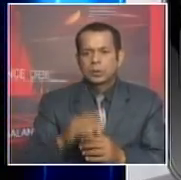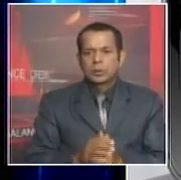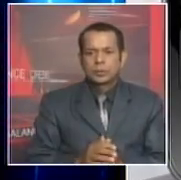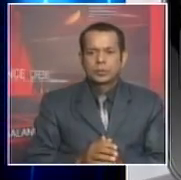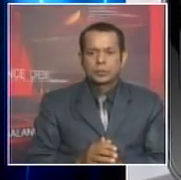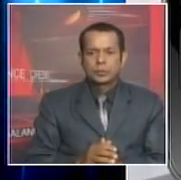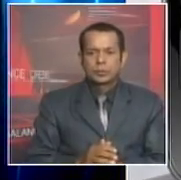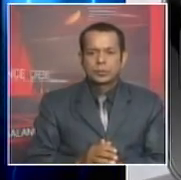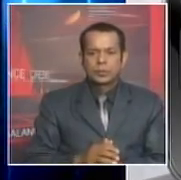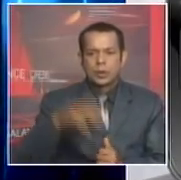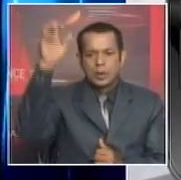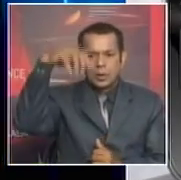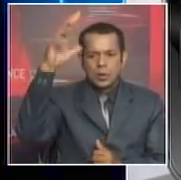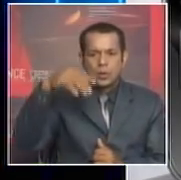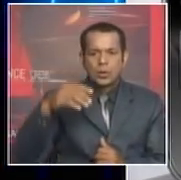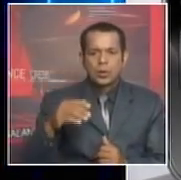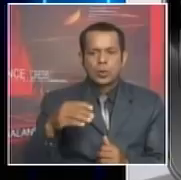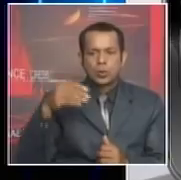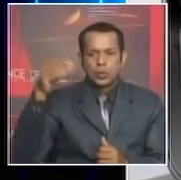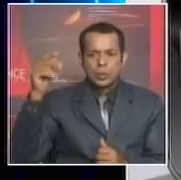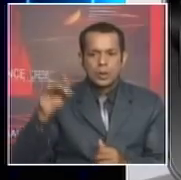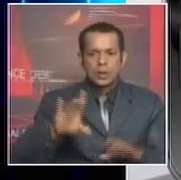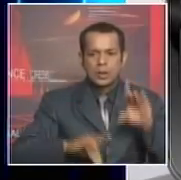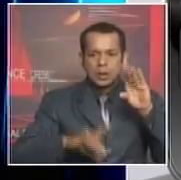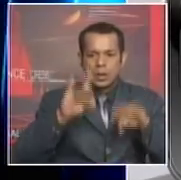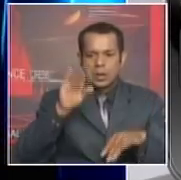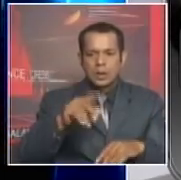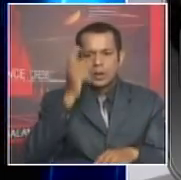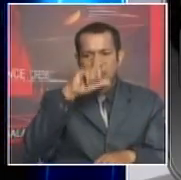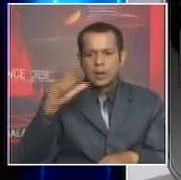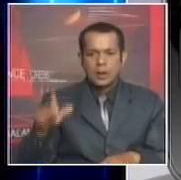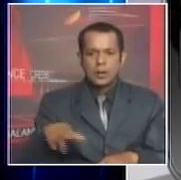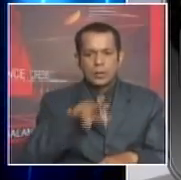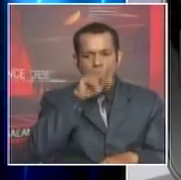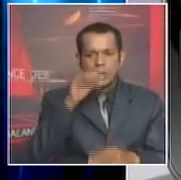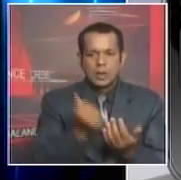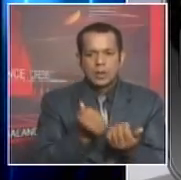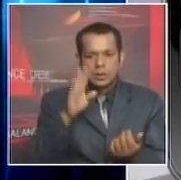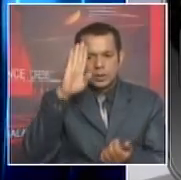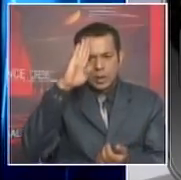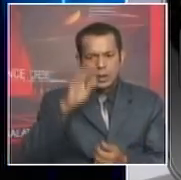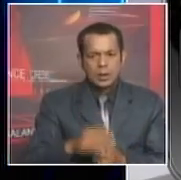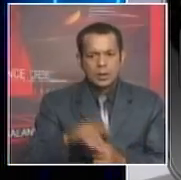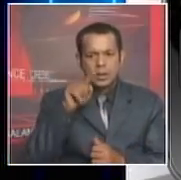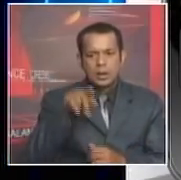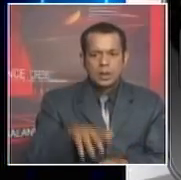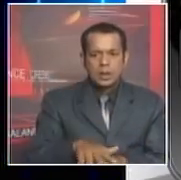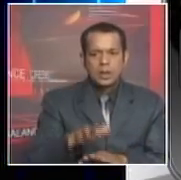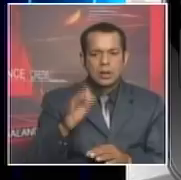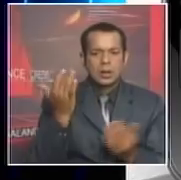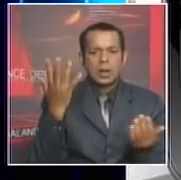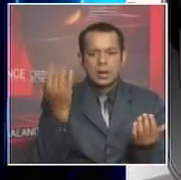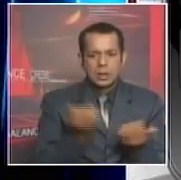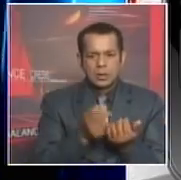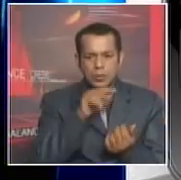देवराज पाण्डे लेख्छन्, बर्खामा धुलोमुक्त हिउँदमा हिलोमुक्त नेपाल घोषणा गर्दैछ सरकार, तिमी चाहिँ केही पनि गरेन